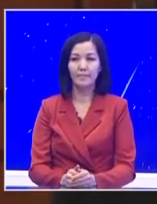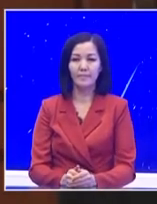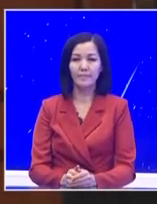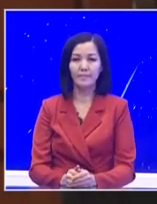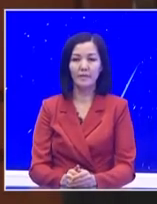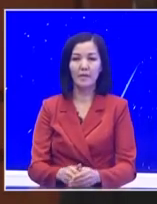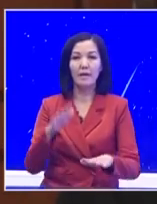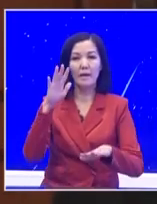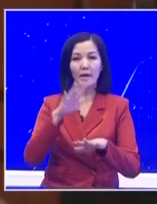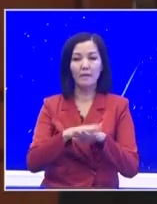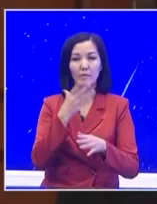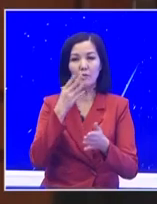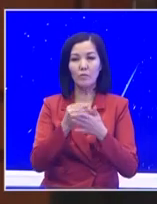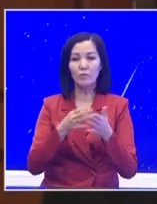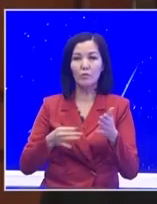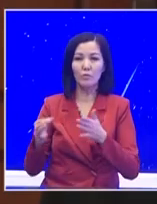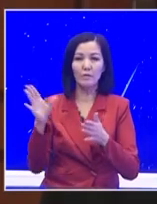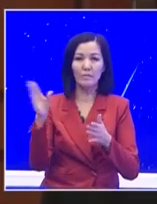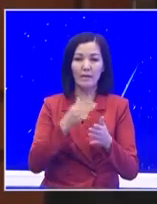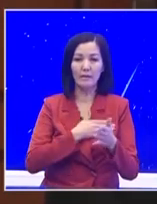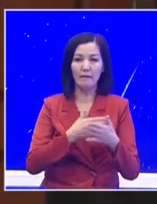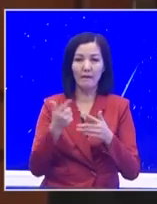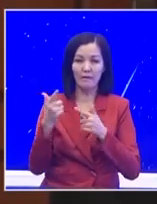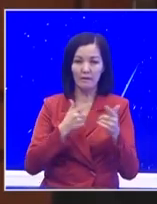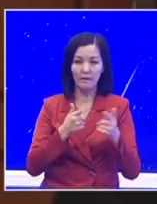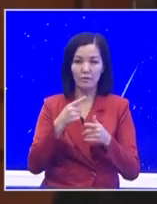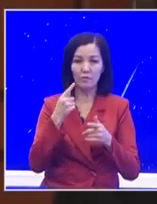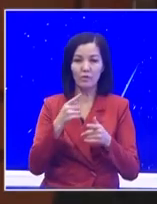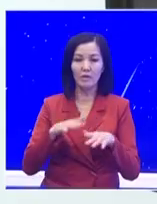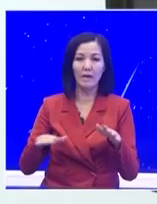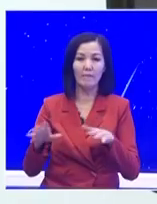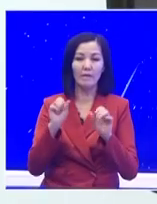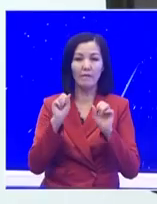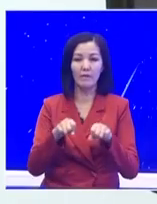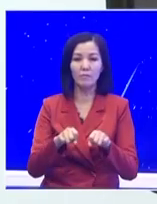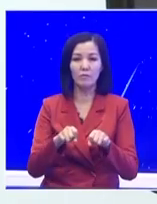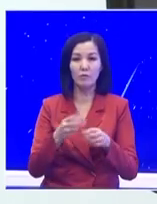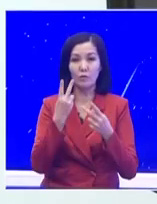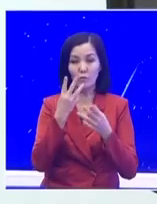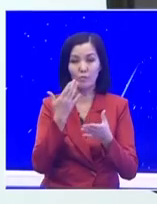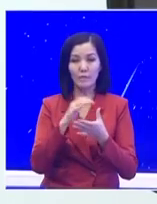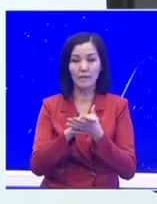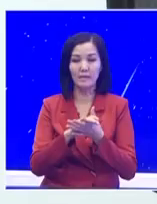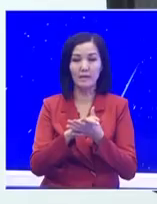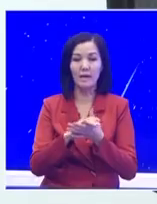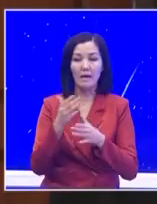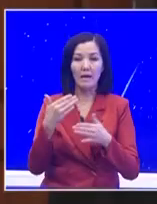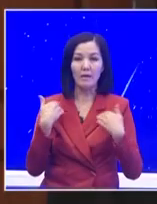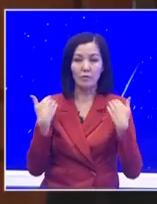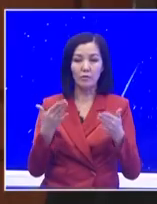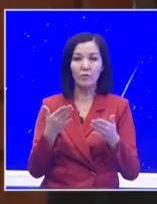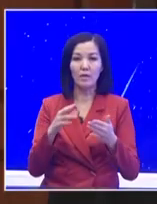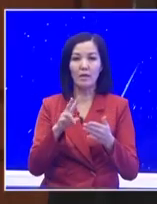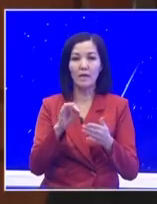шықпақ. Әкімдеріңіз өз облысы үшін бәріне дайындығын көрсетті. Аймақ мүмкіндіктерін тамаша таныстырды. Біз әкім ұсынған